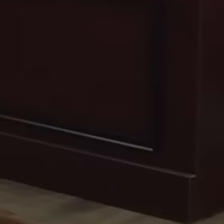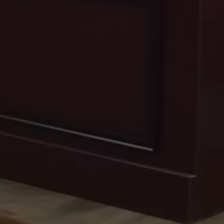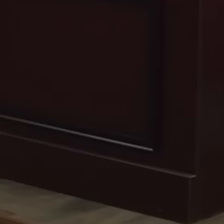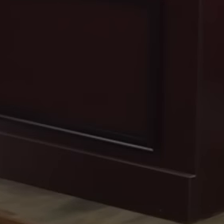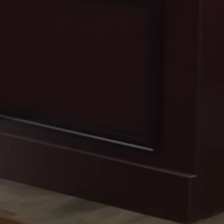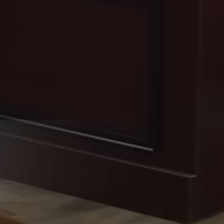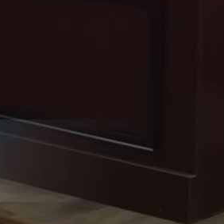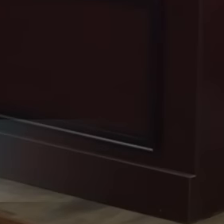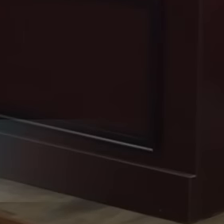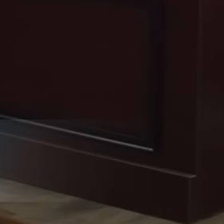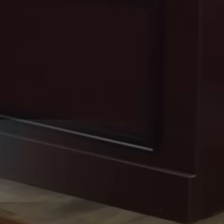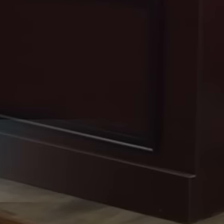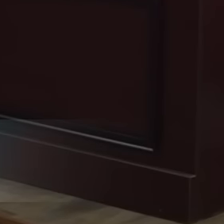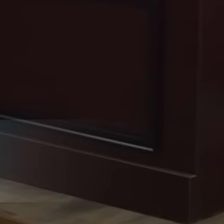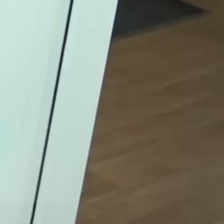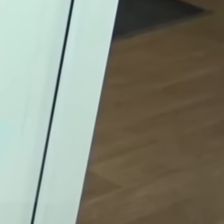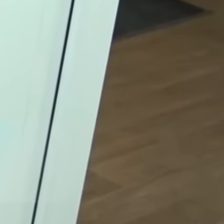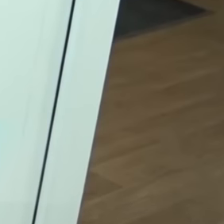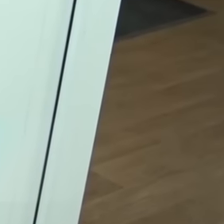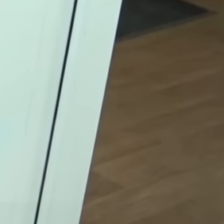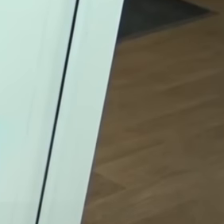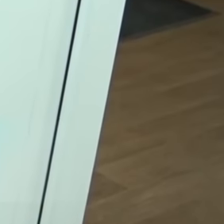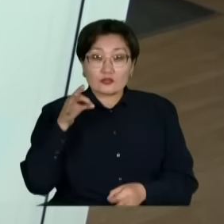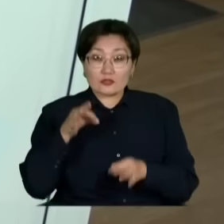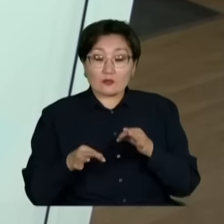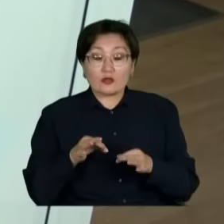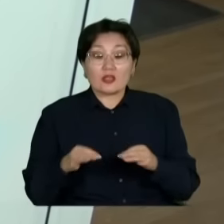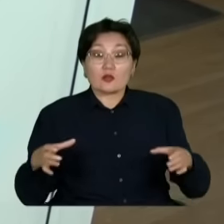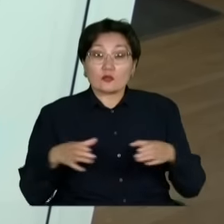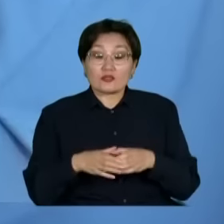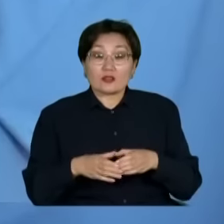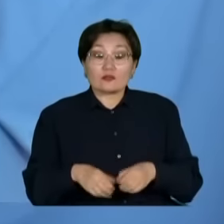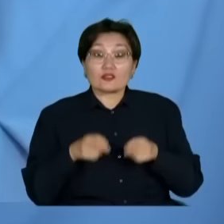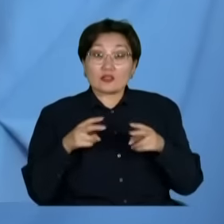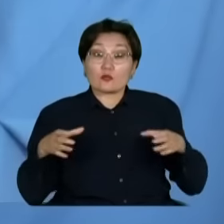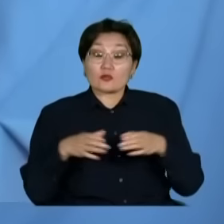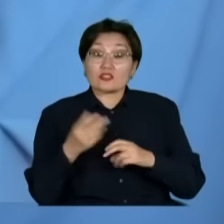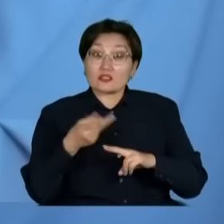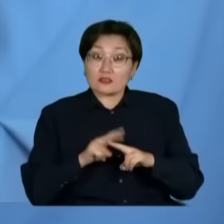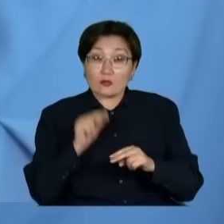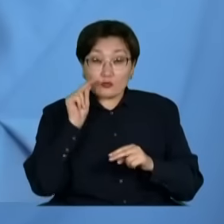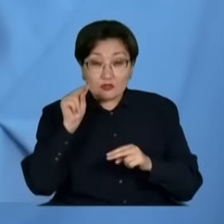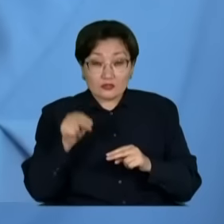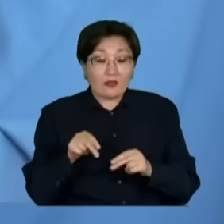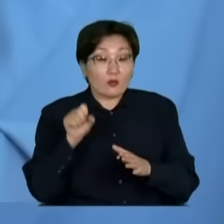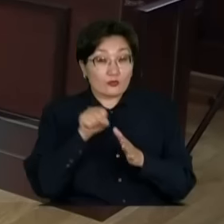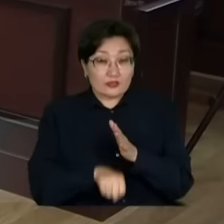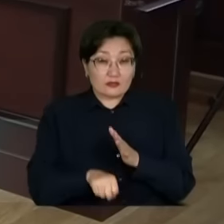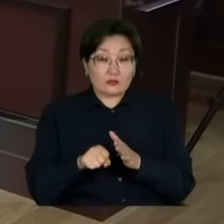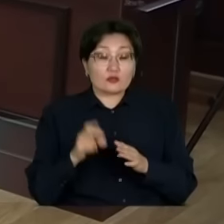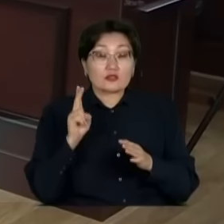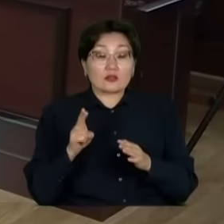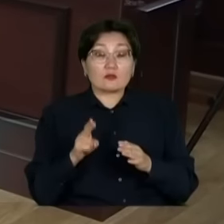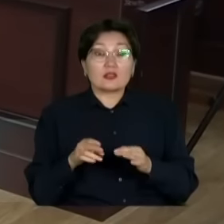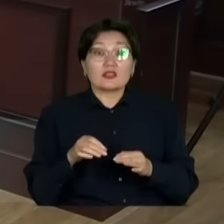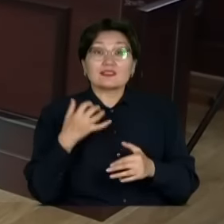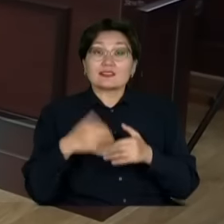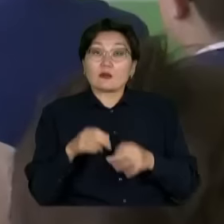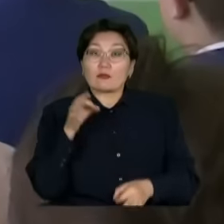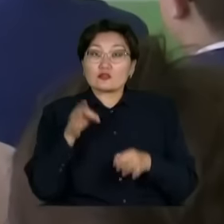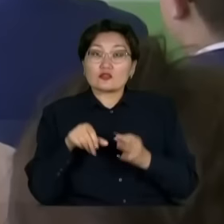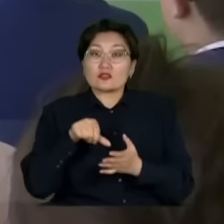сегодня в Алматы продолжается суд над группой чёрных риэлторов которые обвиняются в убийстве кто среди